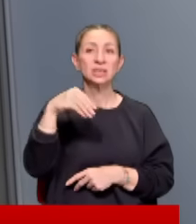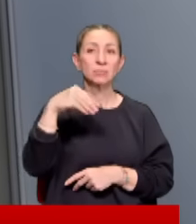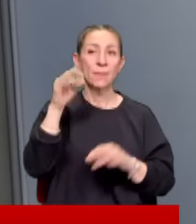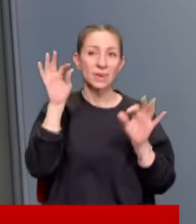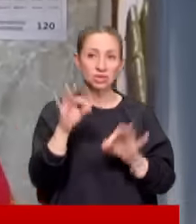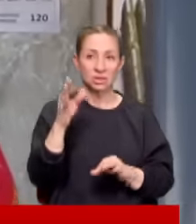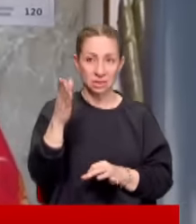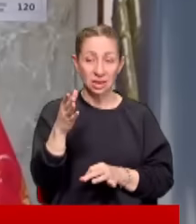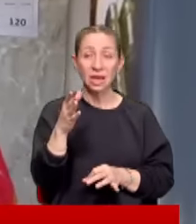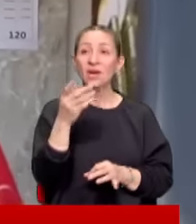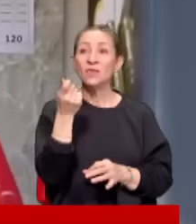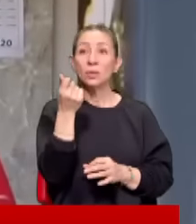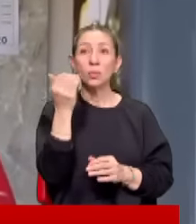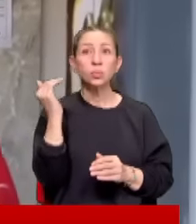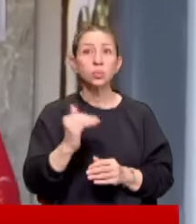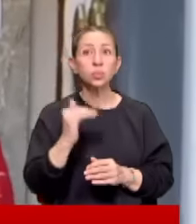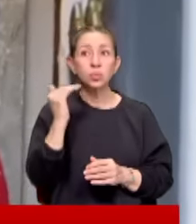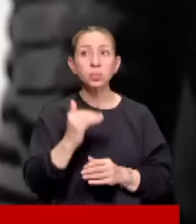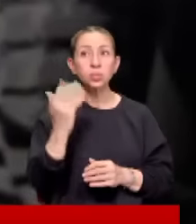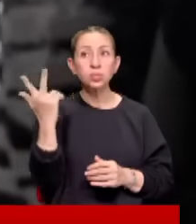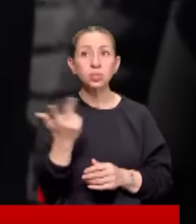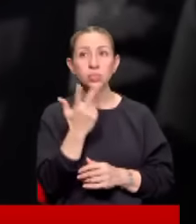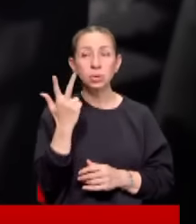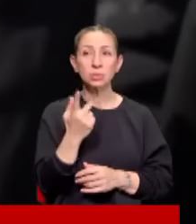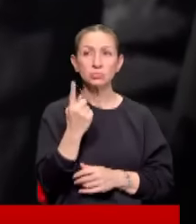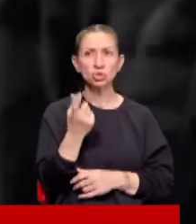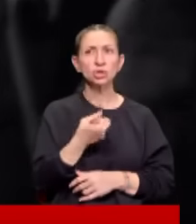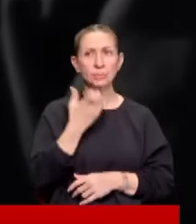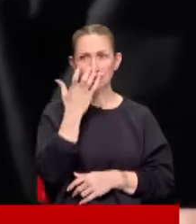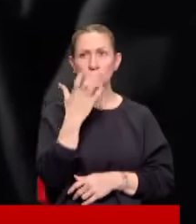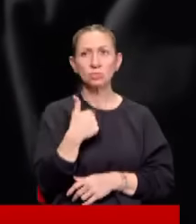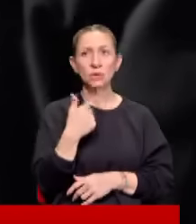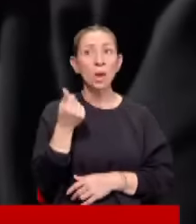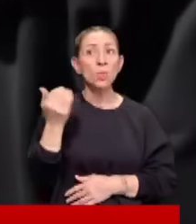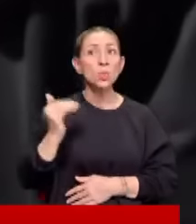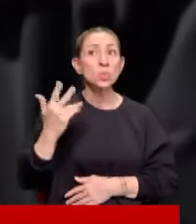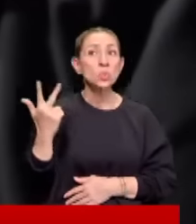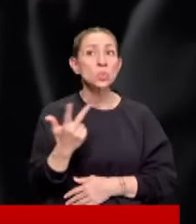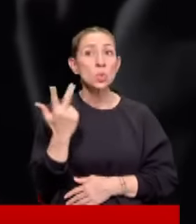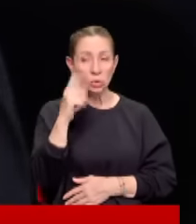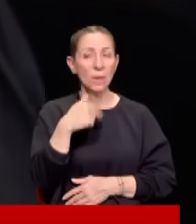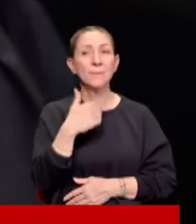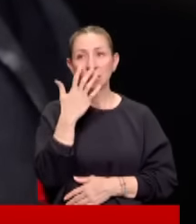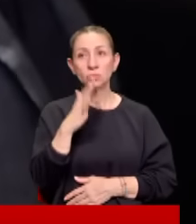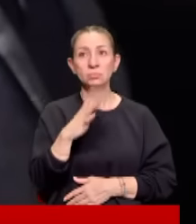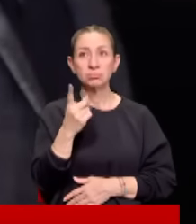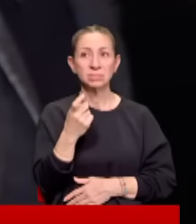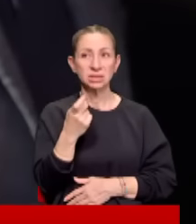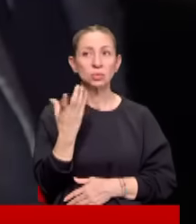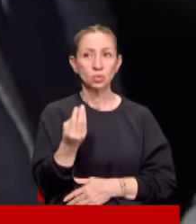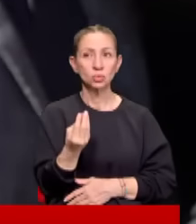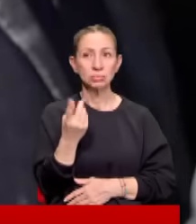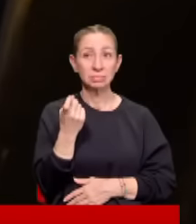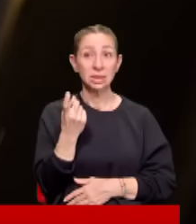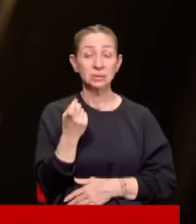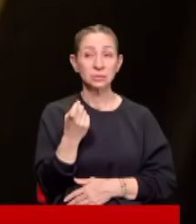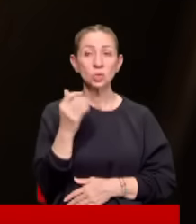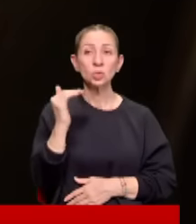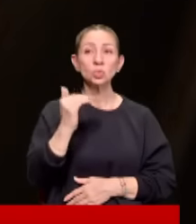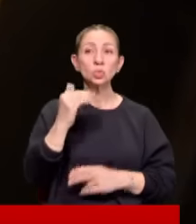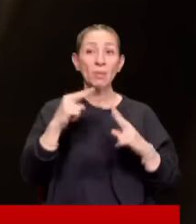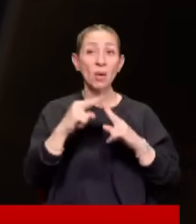satışa sundu. Fiyatlar piyasanın 1/3'üydü. 1,5 saat oldu bekliyoruz. Fiyatları uygundur, onun için bekliyoruz. 1 saat oldu ya, 1 saat.